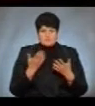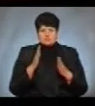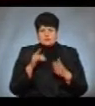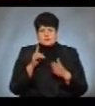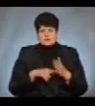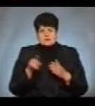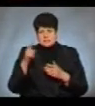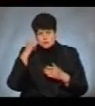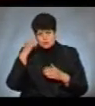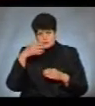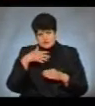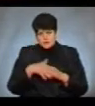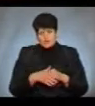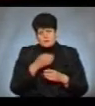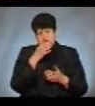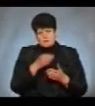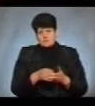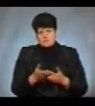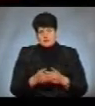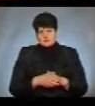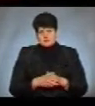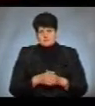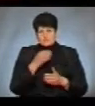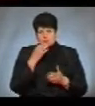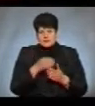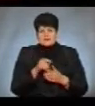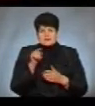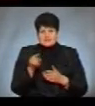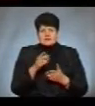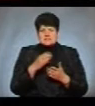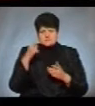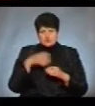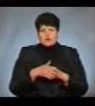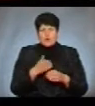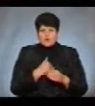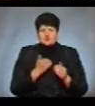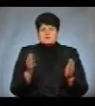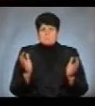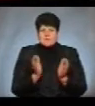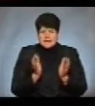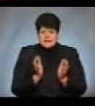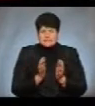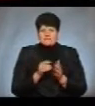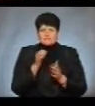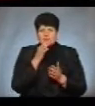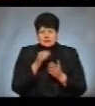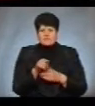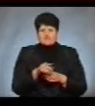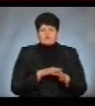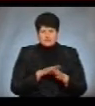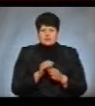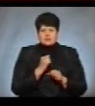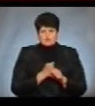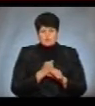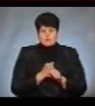їхню свідомість і на відповідальність. Відповідальність покладається на їхню свідомість. Якщо вони хочуть зберегти відповідальні, то вони це виконують, зроблять. Ну, важливо